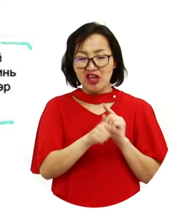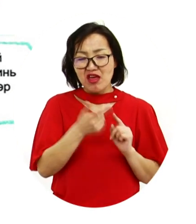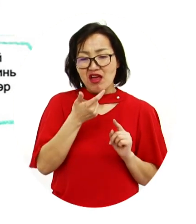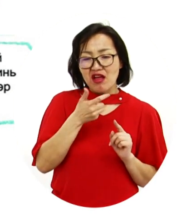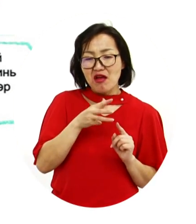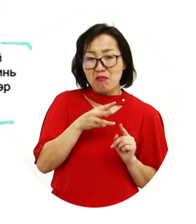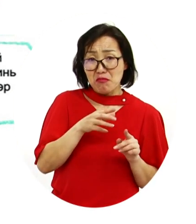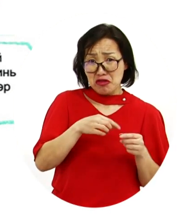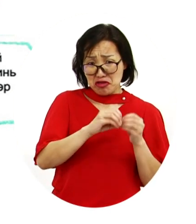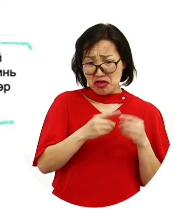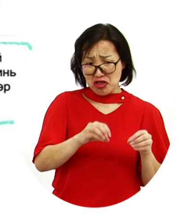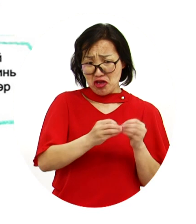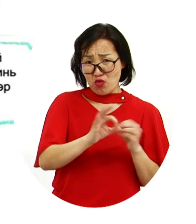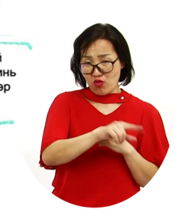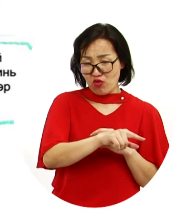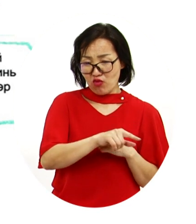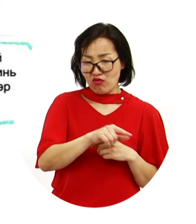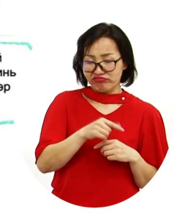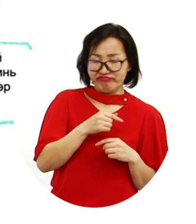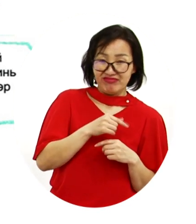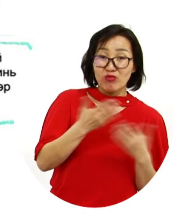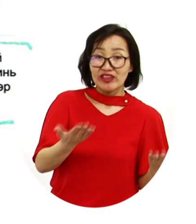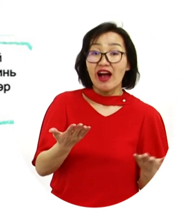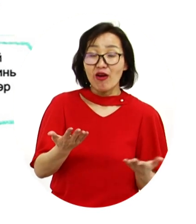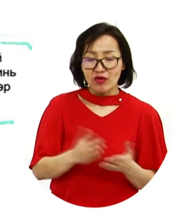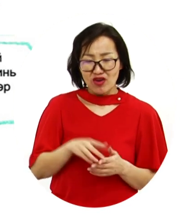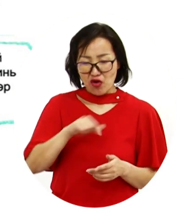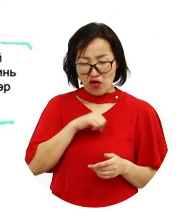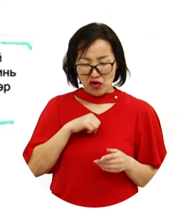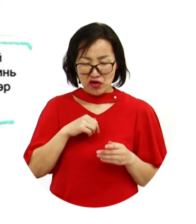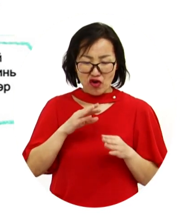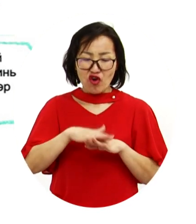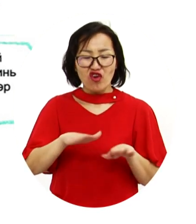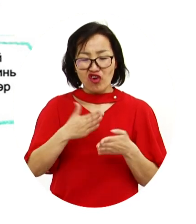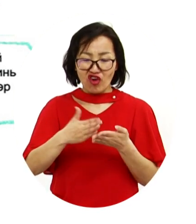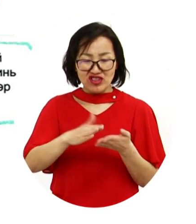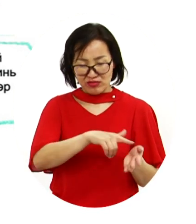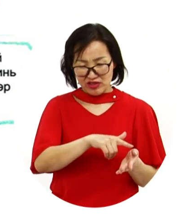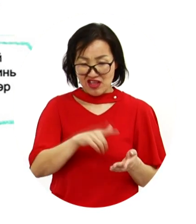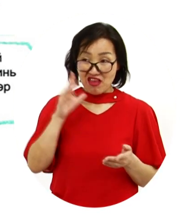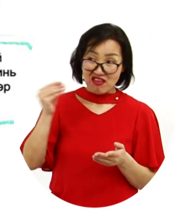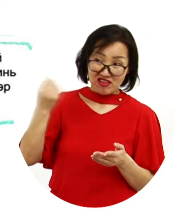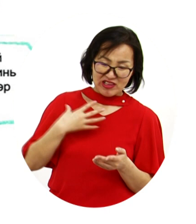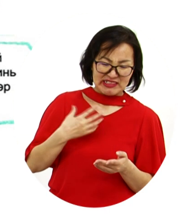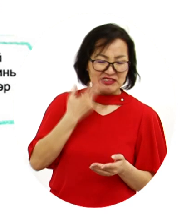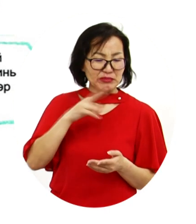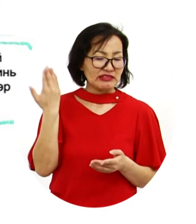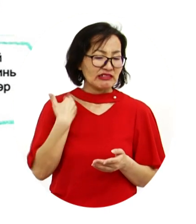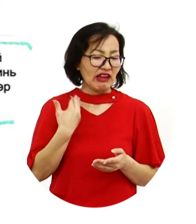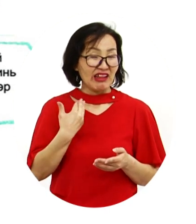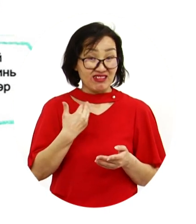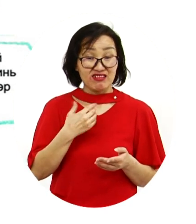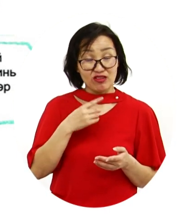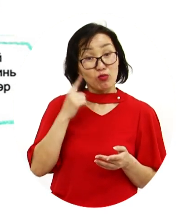гэмгүй хүүхэд зэмлүүлсэн бол өрөөгөө цэвэрлгэж ээжигээ хэлэхэд ундууцсан уурлж яршигтай юм гэж бодсон бол